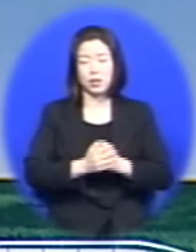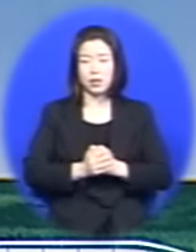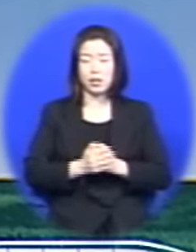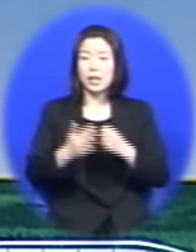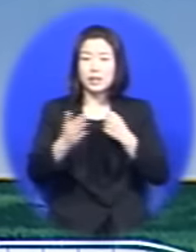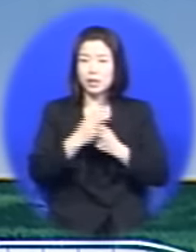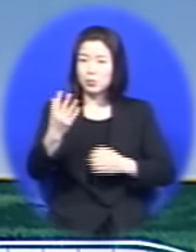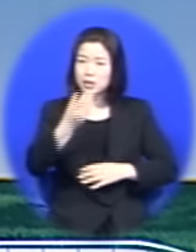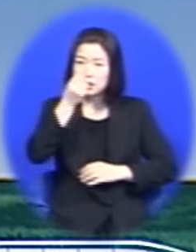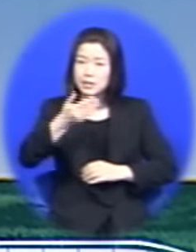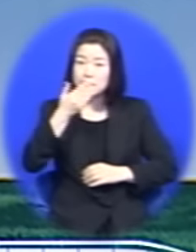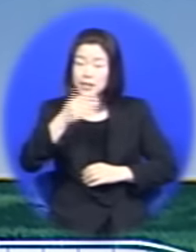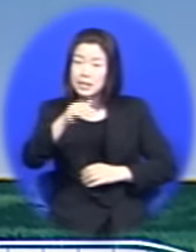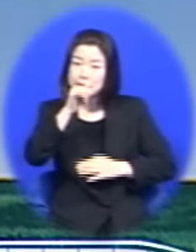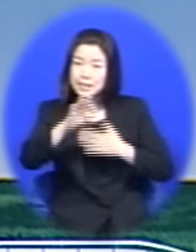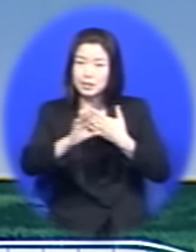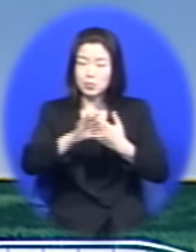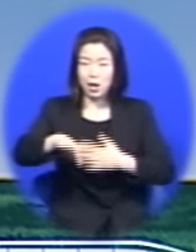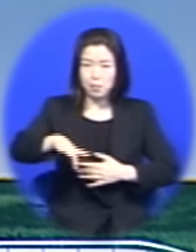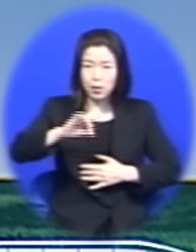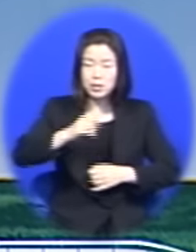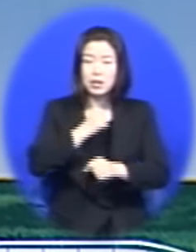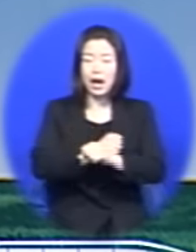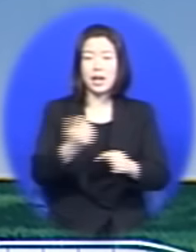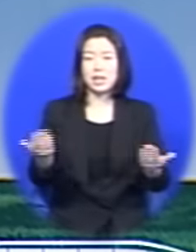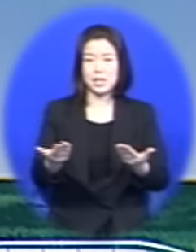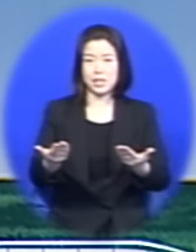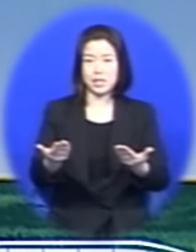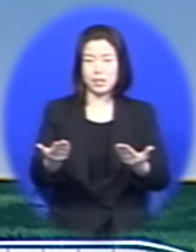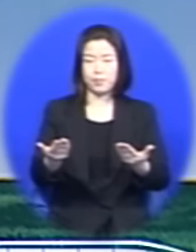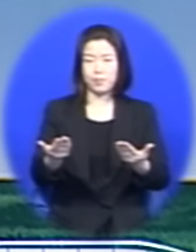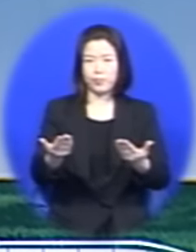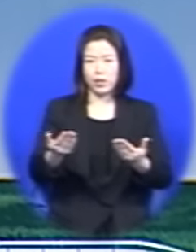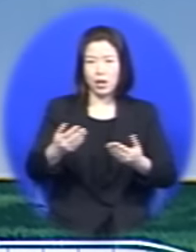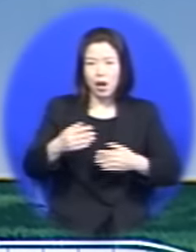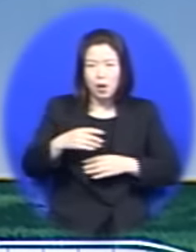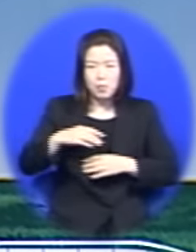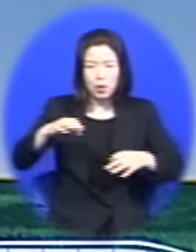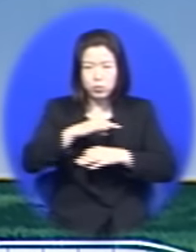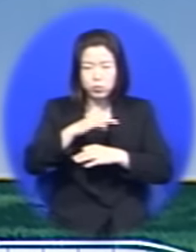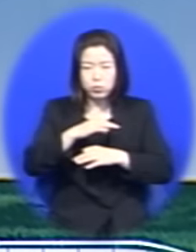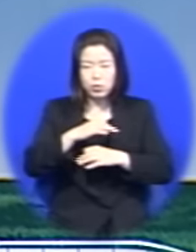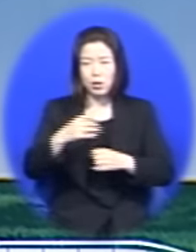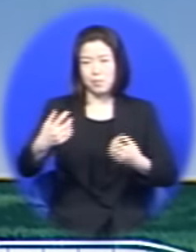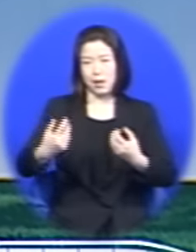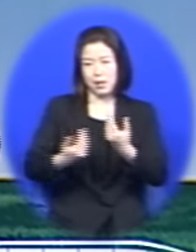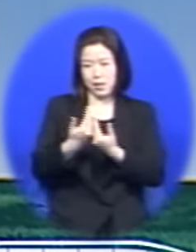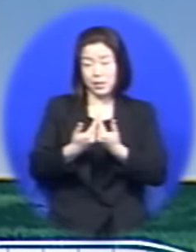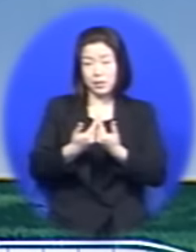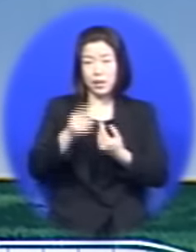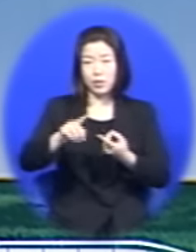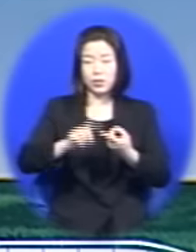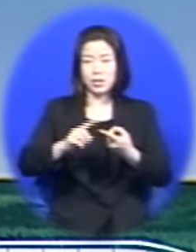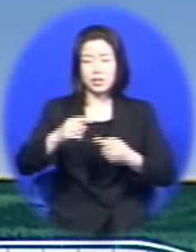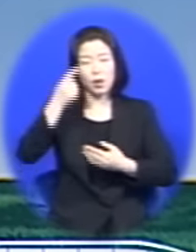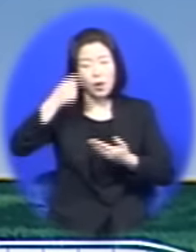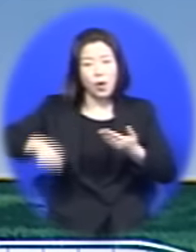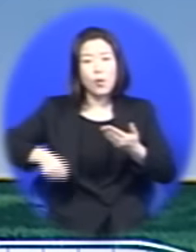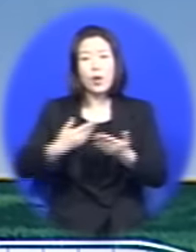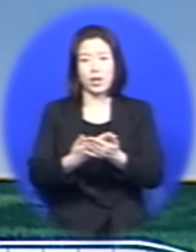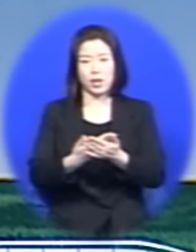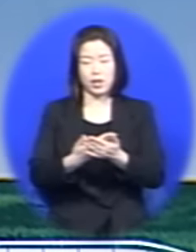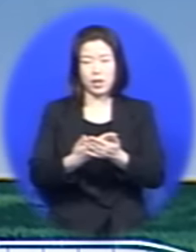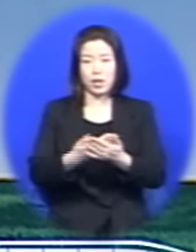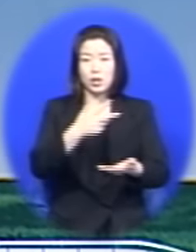그래서 성찬식이 있으면 먼저 할 일이 불화한 것을 회개하는 것입니다. 주님과 내가 한 몸이